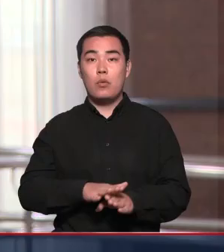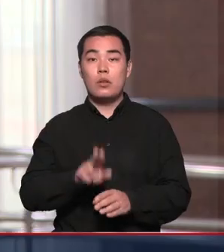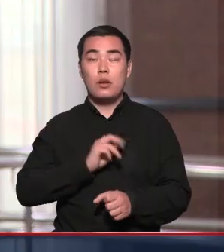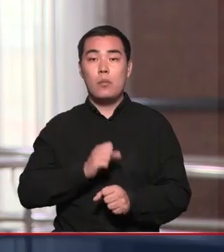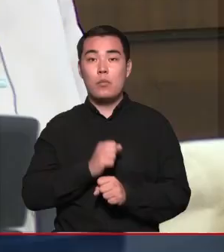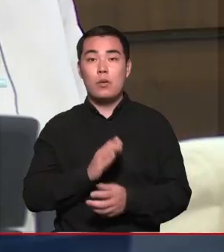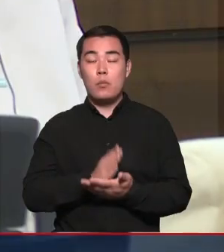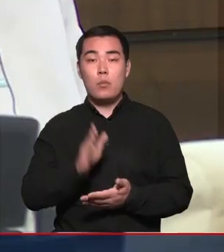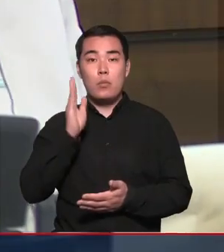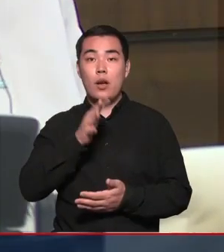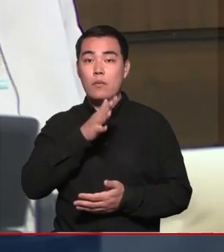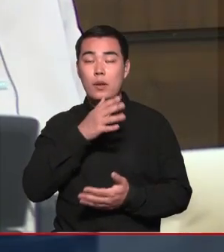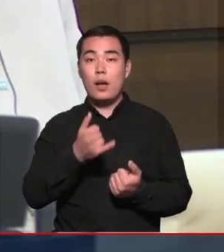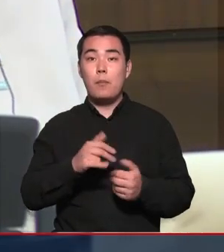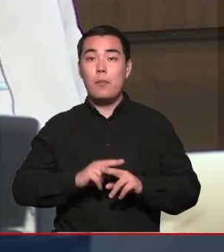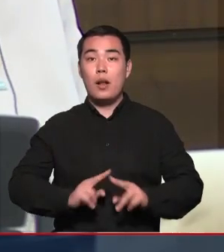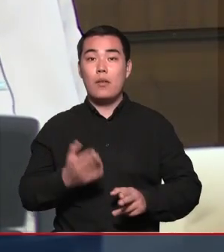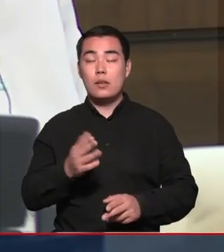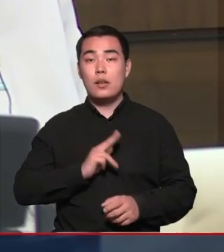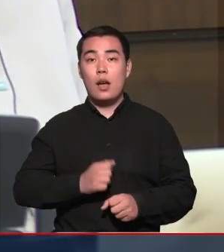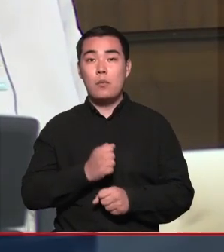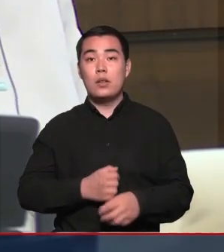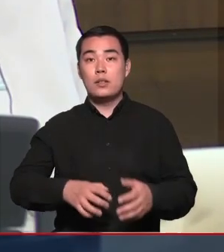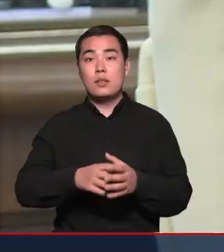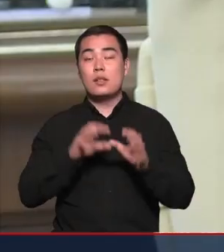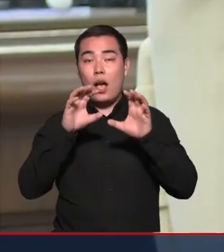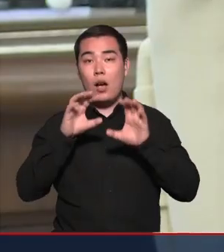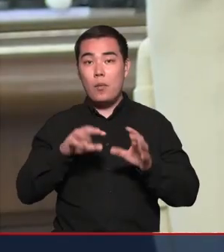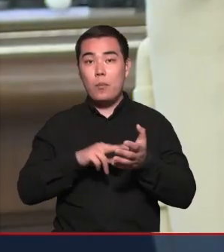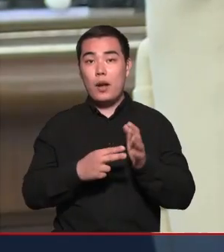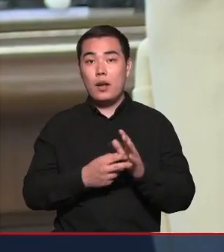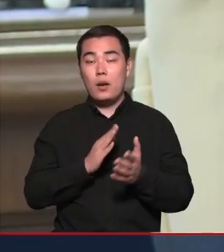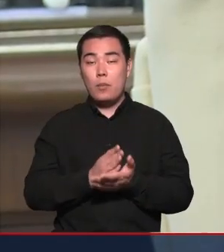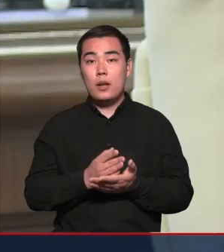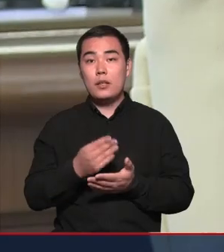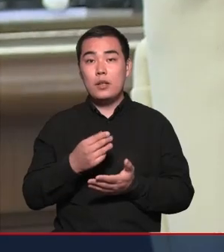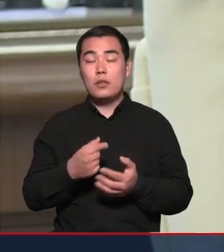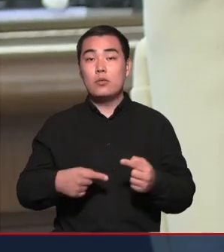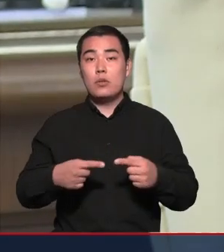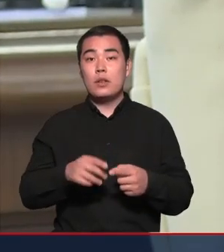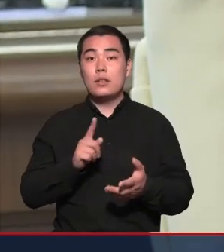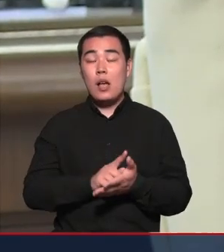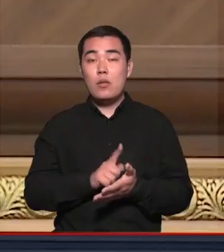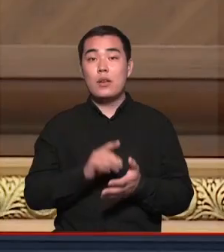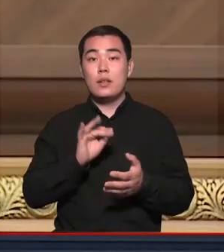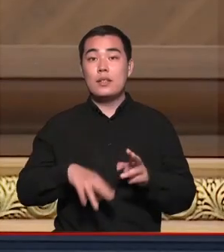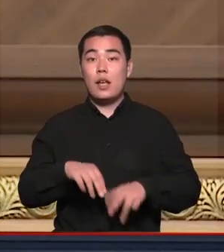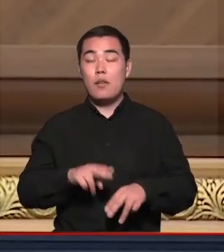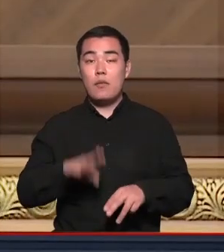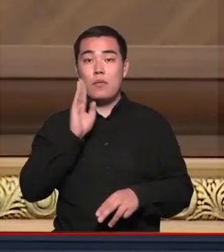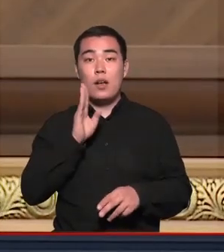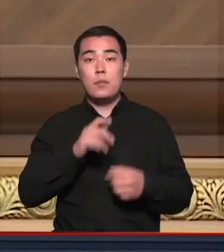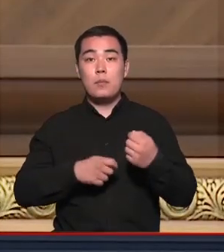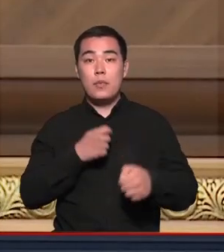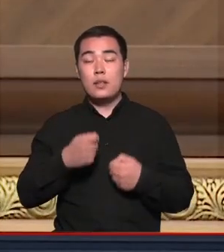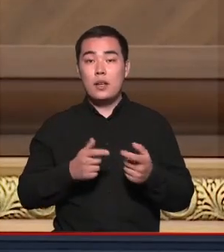Көреміз алдағы сессияда. Қазір парламент қоржынында 71 заң жобасы бар. Кешіктірілген бюджет, салық, құрылыс пен су кодекстеріне қайыра